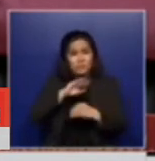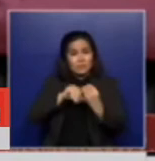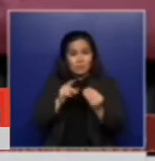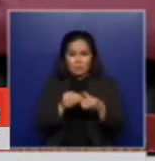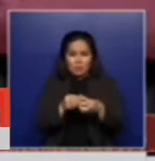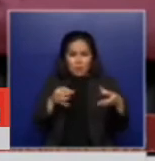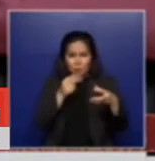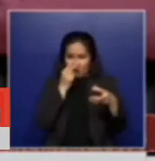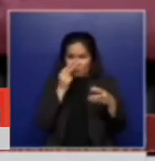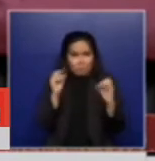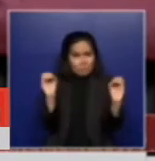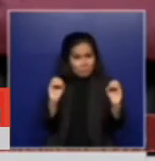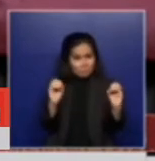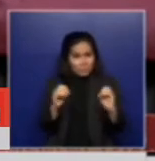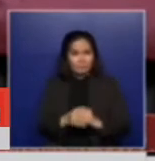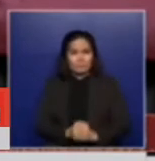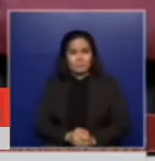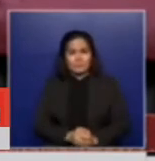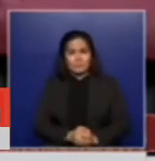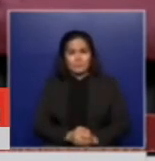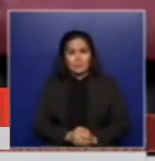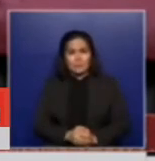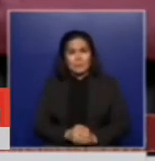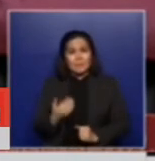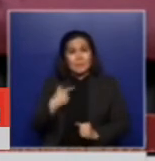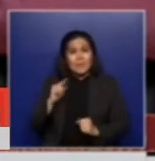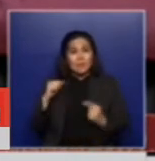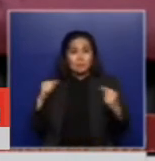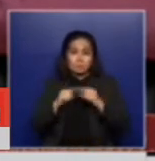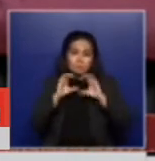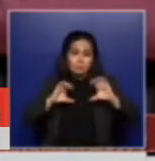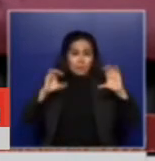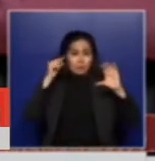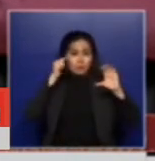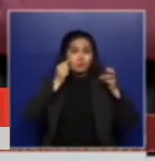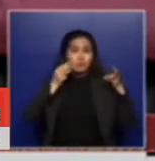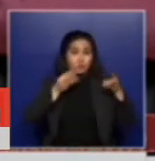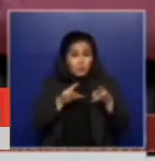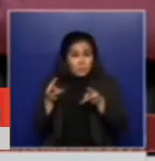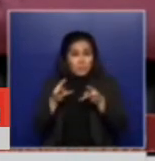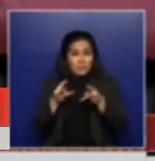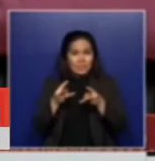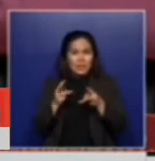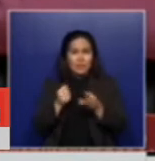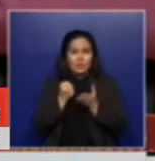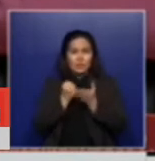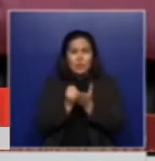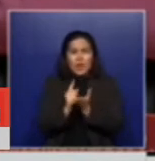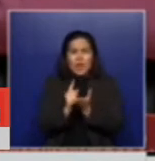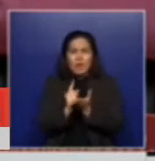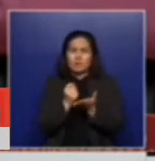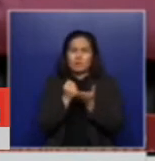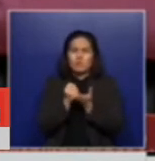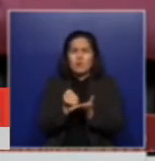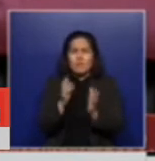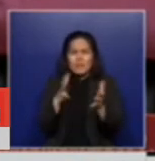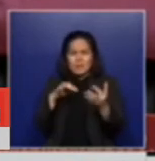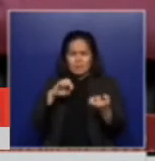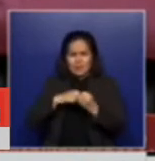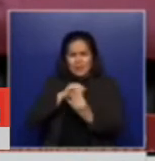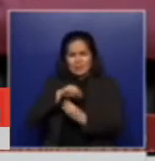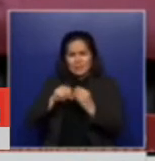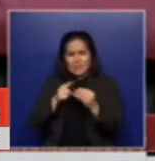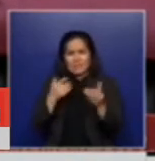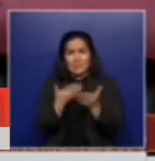ากการที่ออกมาตรการอะไรก็แล้วแต่เนี่ยทำให้เศรษฐกิจมันหดตัวพ.ร.ก.ฉุ